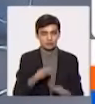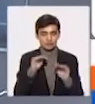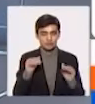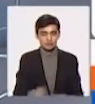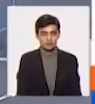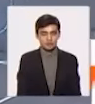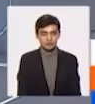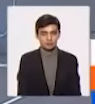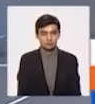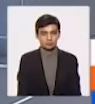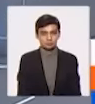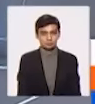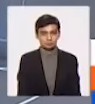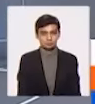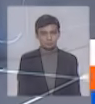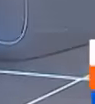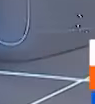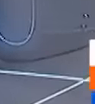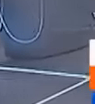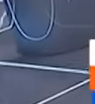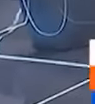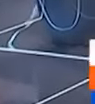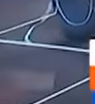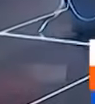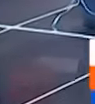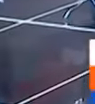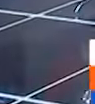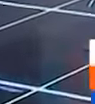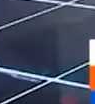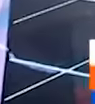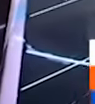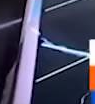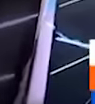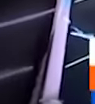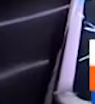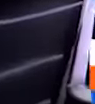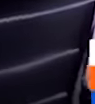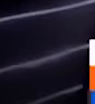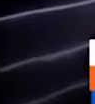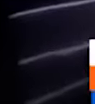болыңыздар. Ерғанат, ты, кстати, видел выступление?